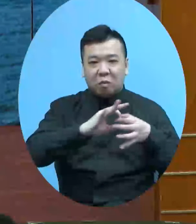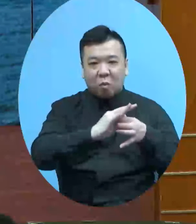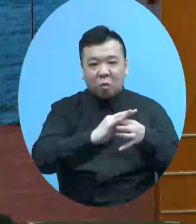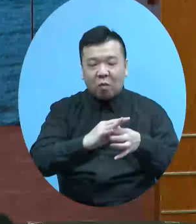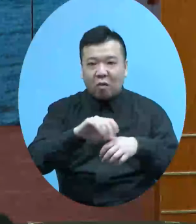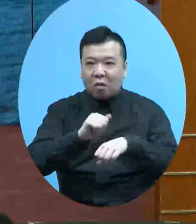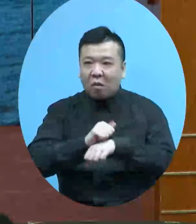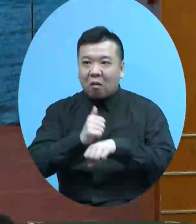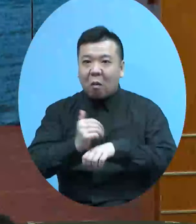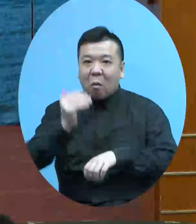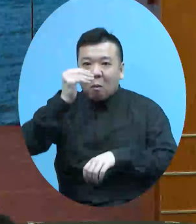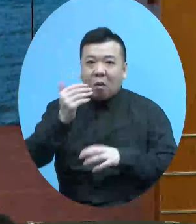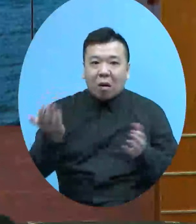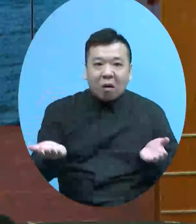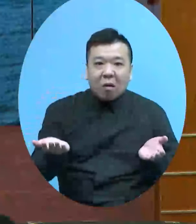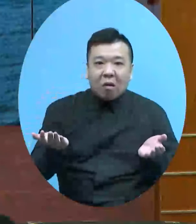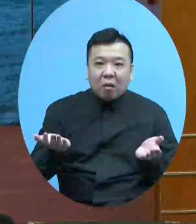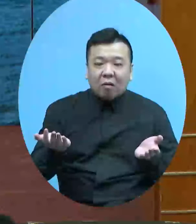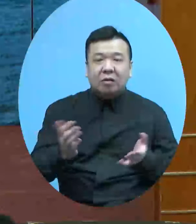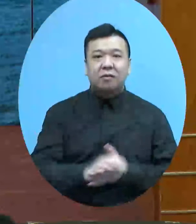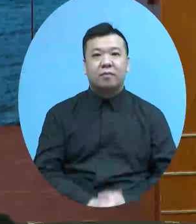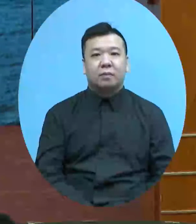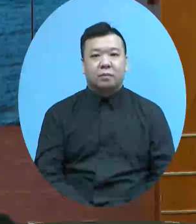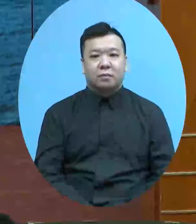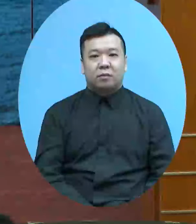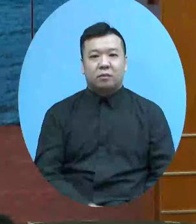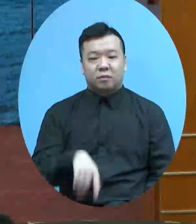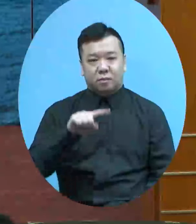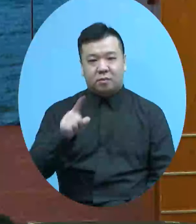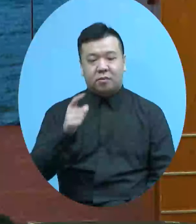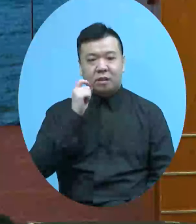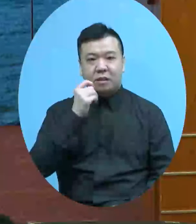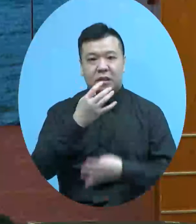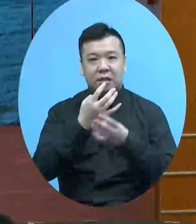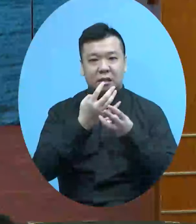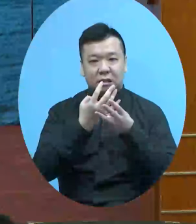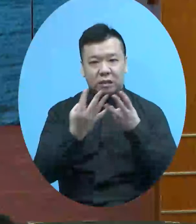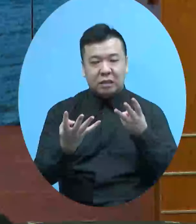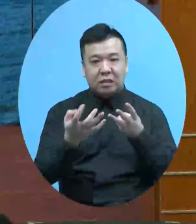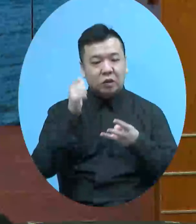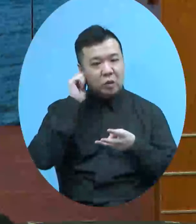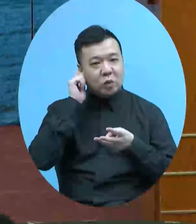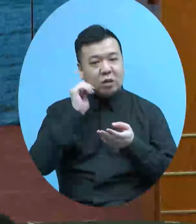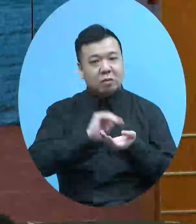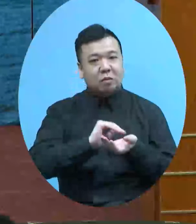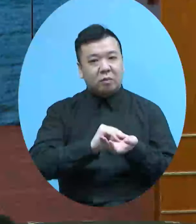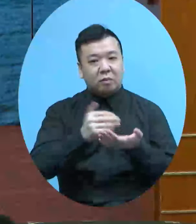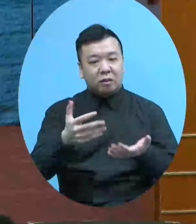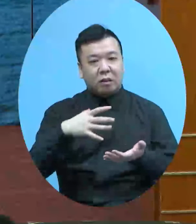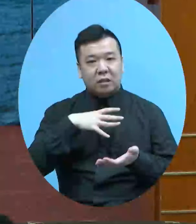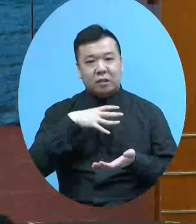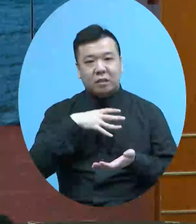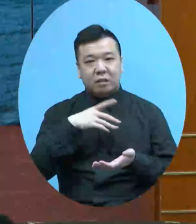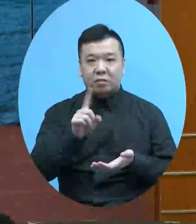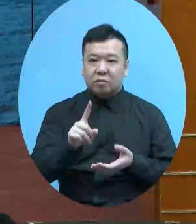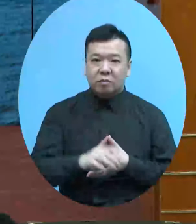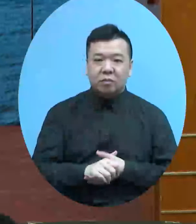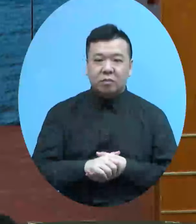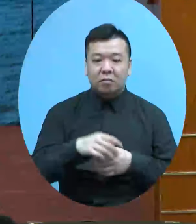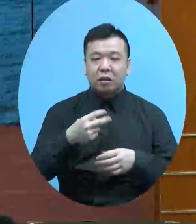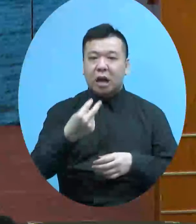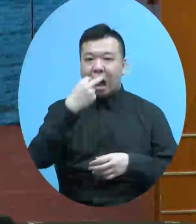風險高不高呢另外就是想問一下34歲女患者那個情況的即剛才說